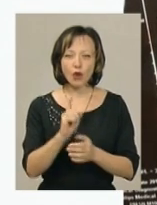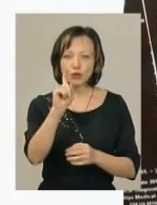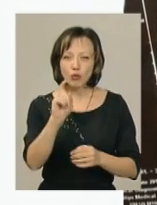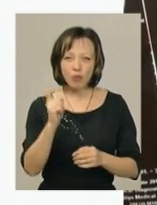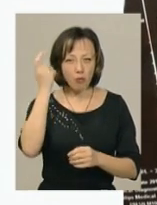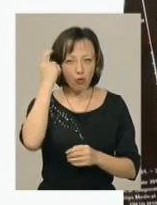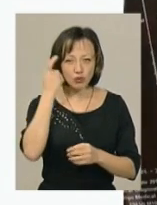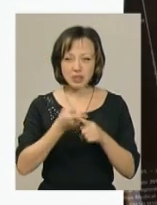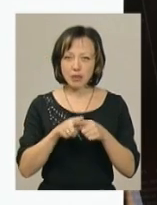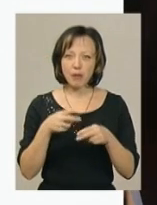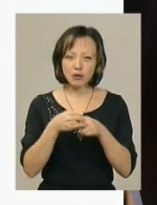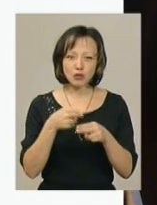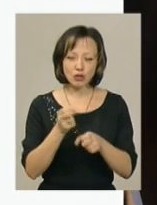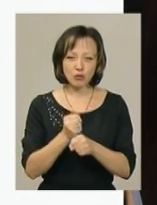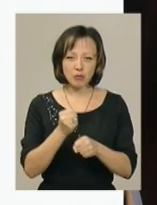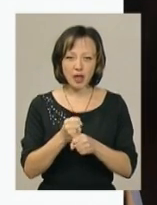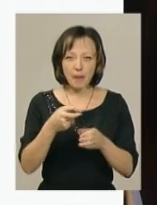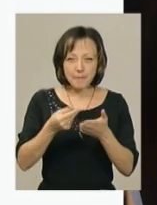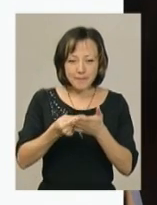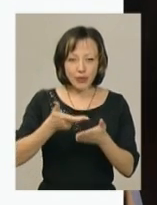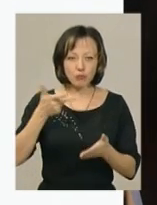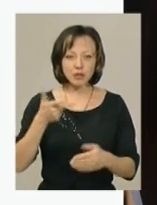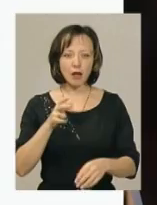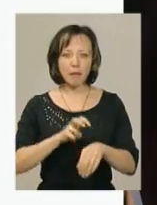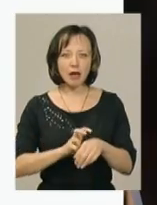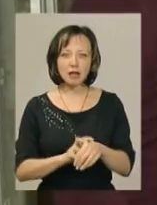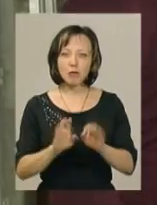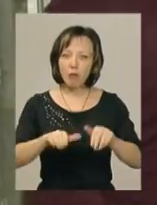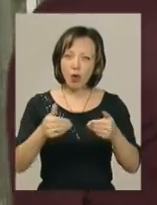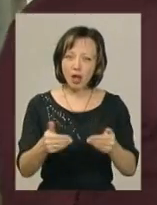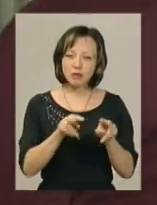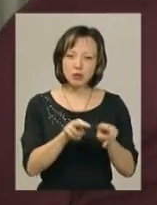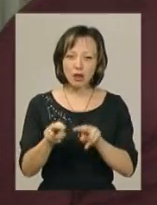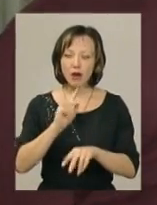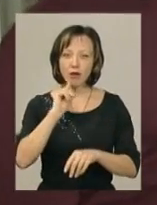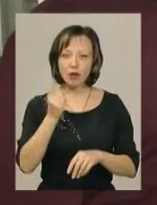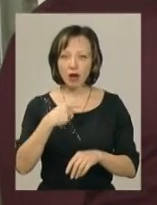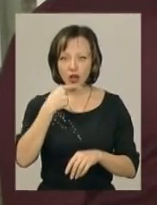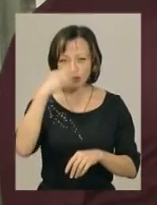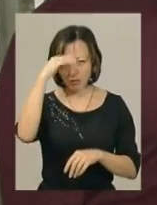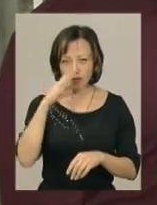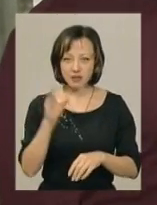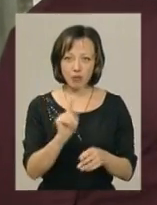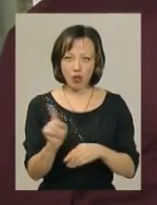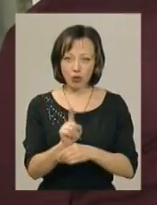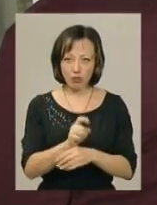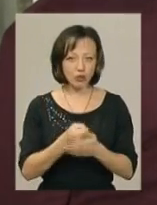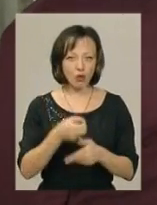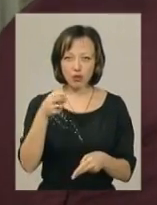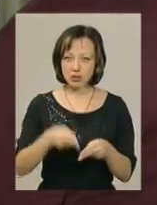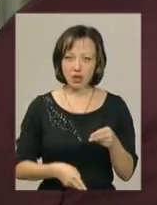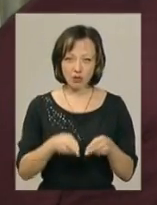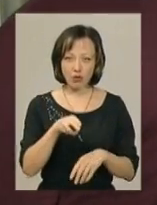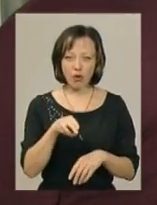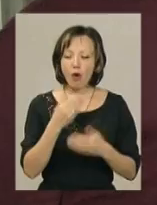головного мозку. І це перешкоджає зробити біопсію, тож медики порадили спостерігати. Упродовж року, каже батько, все було нормально. До останнього